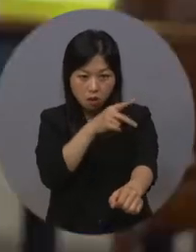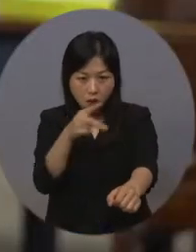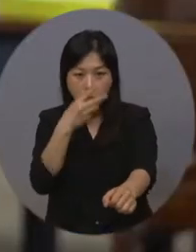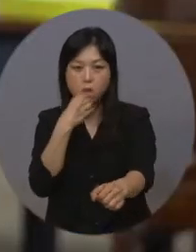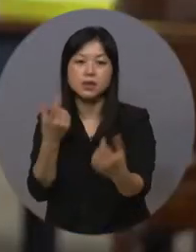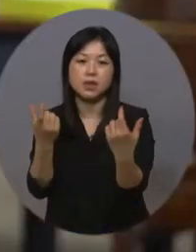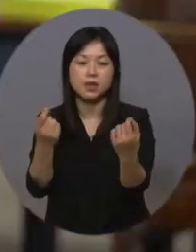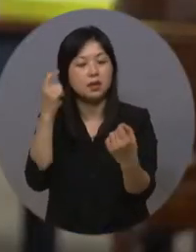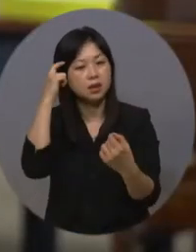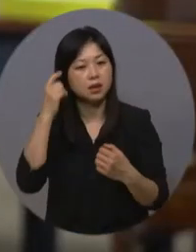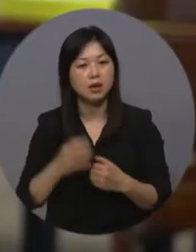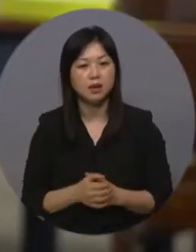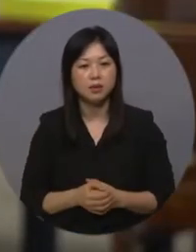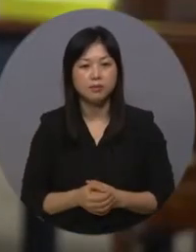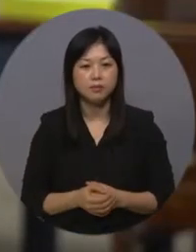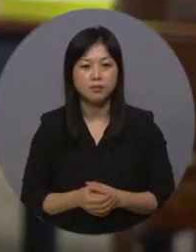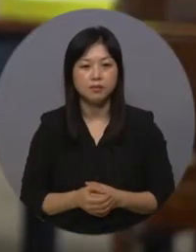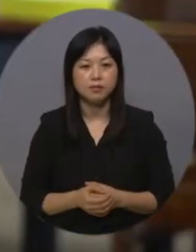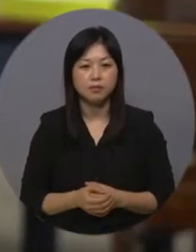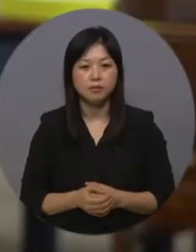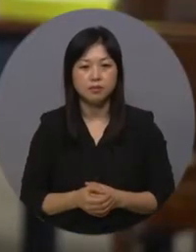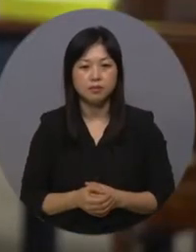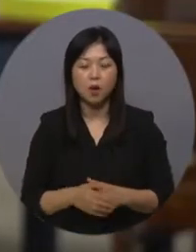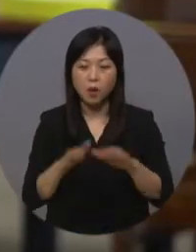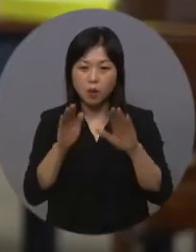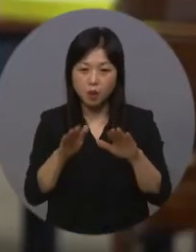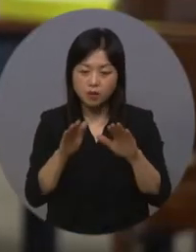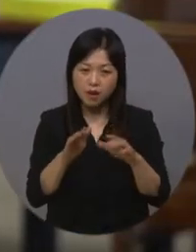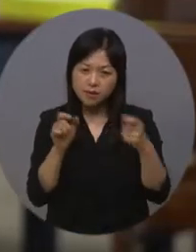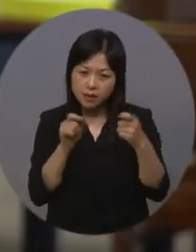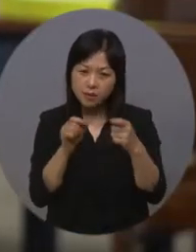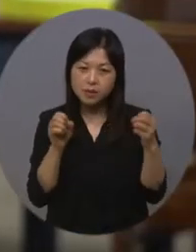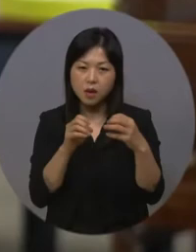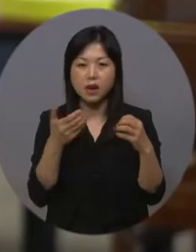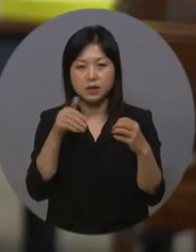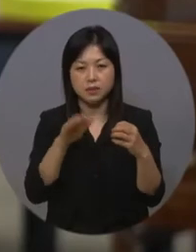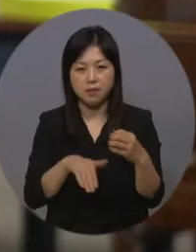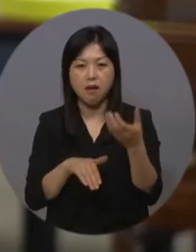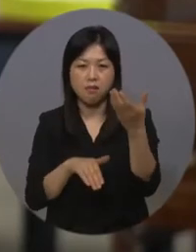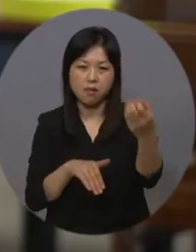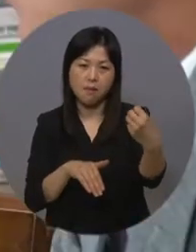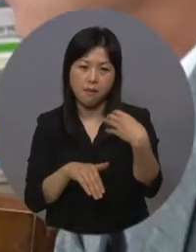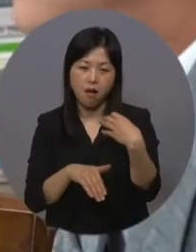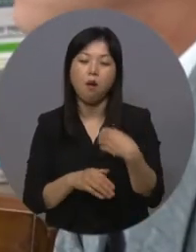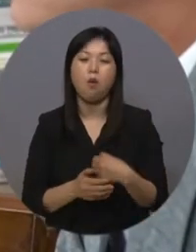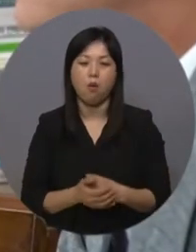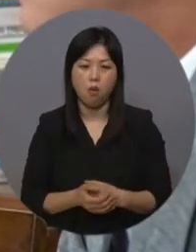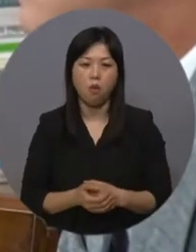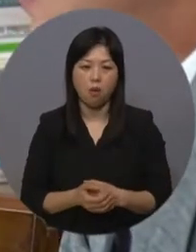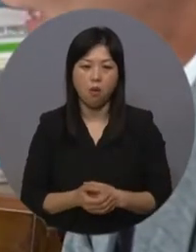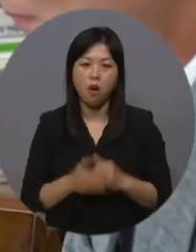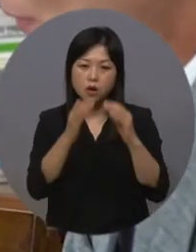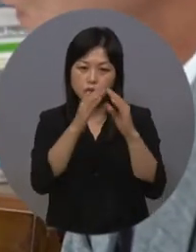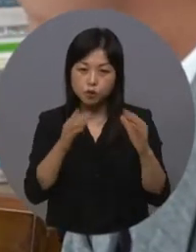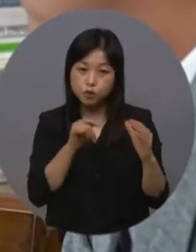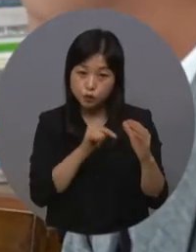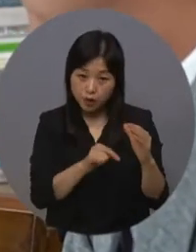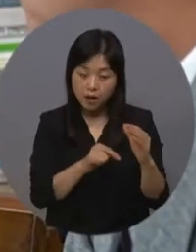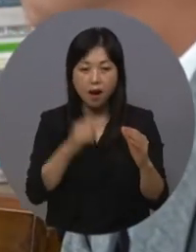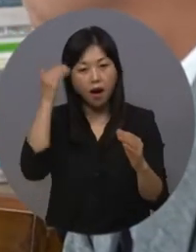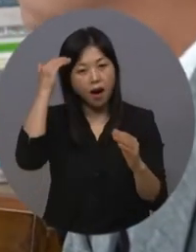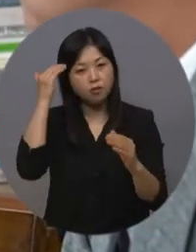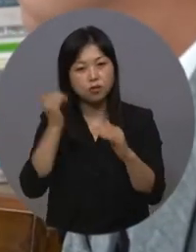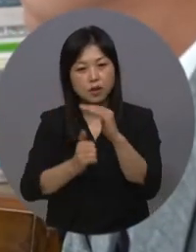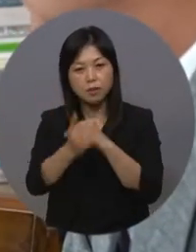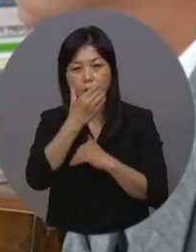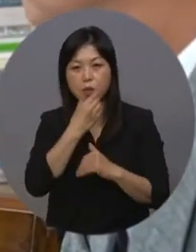하고 있습니다. 그 오늘 그 짧은 시간이지만 그 시장님 말씀을 들어보니까 왜 전주가 그 대한민국을 대표하는